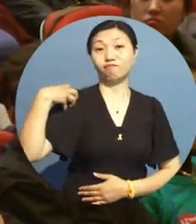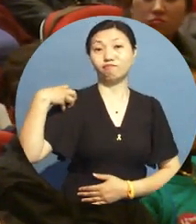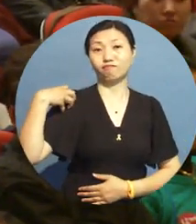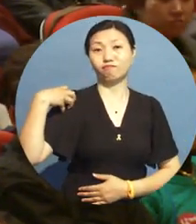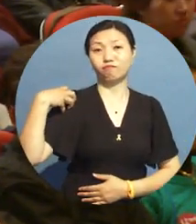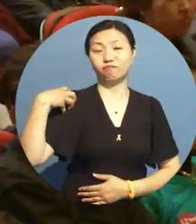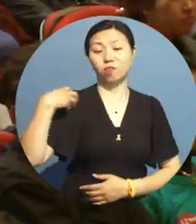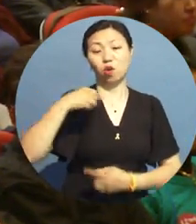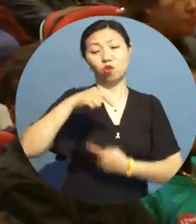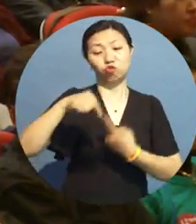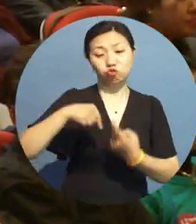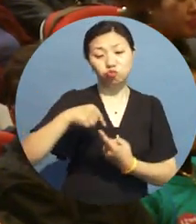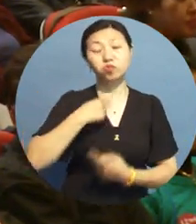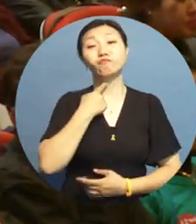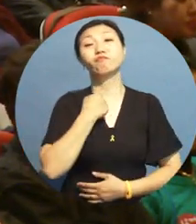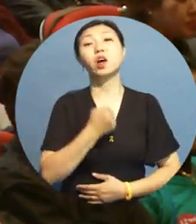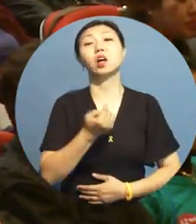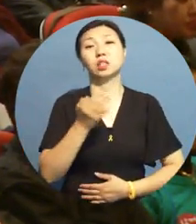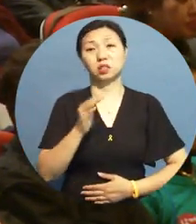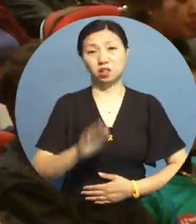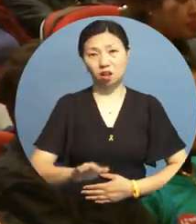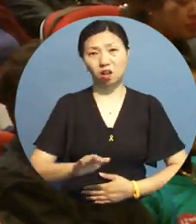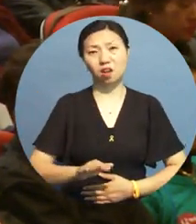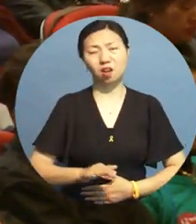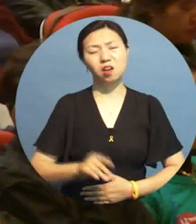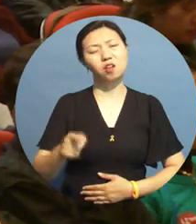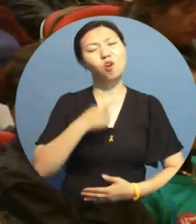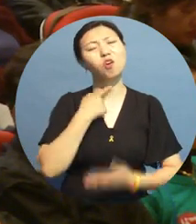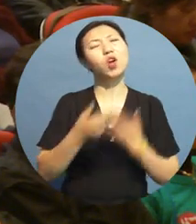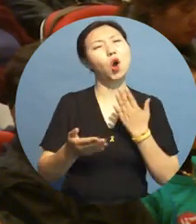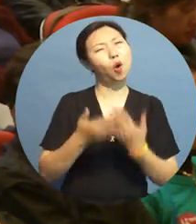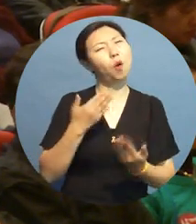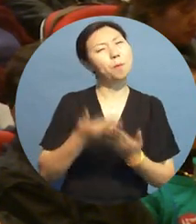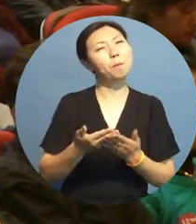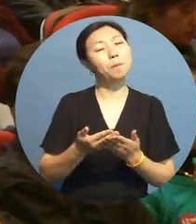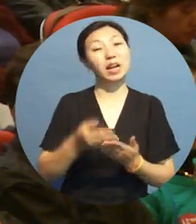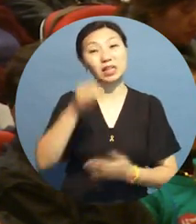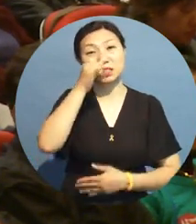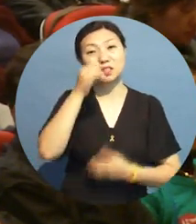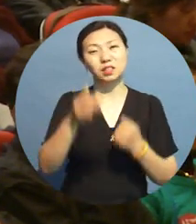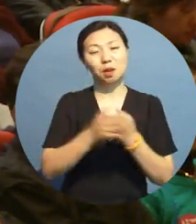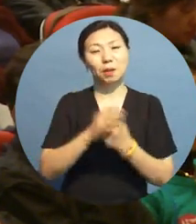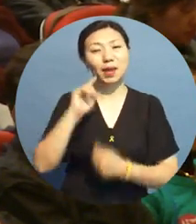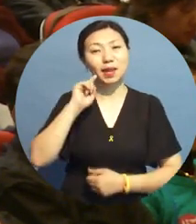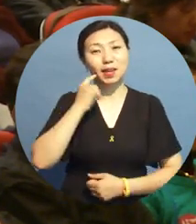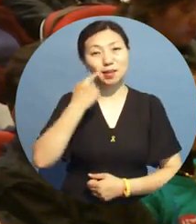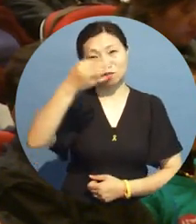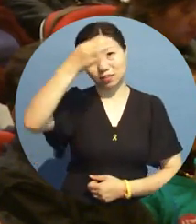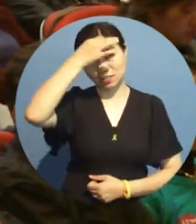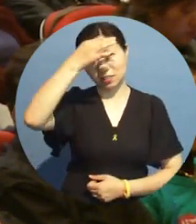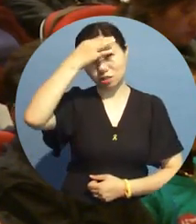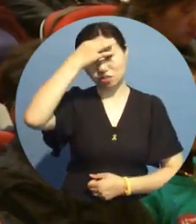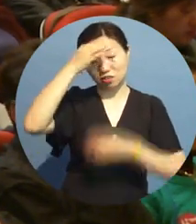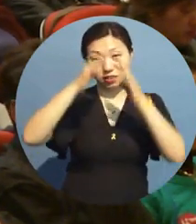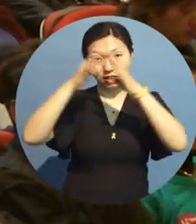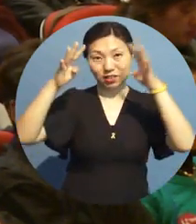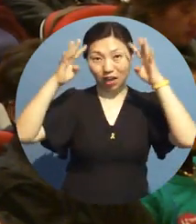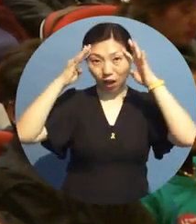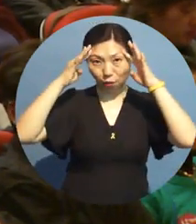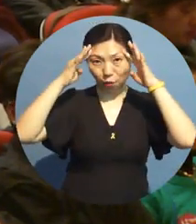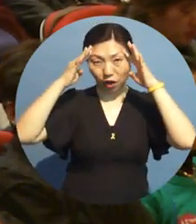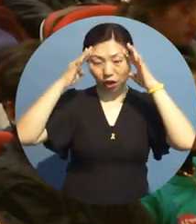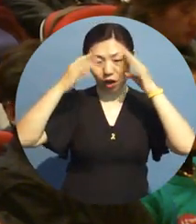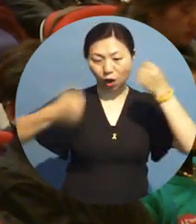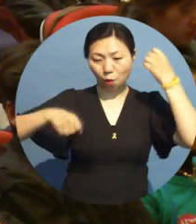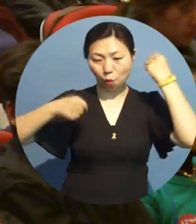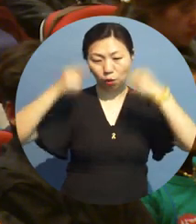진행도 해보고 좀 그런 거가 있어서 예대 공연 기획과라는